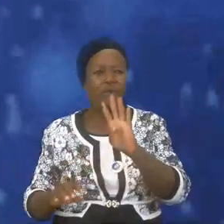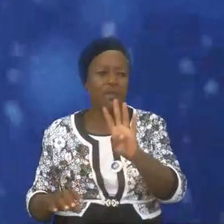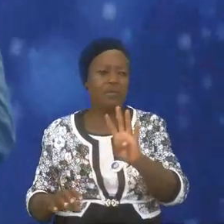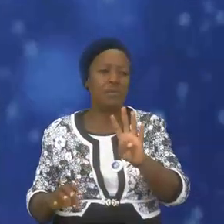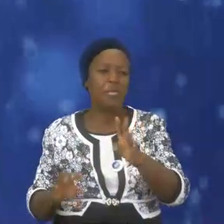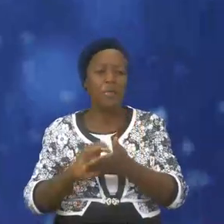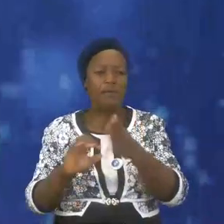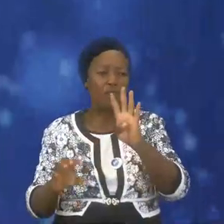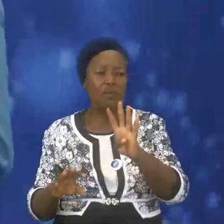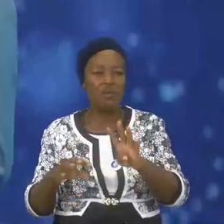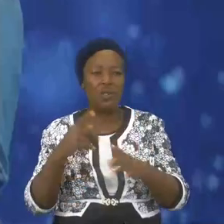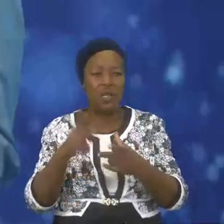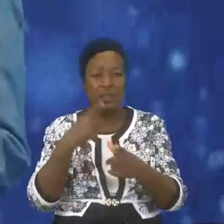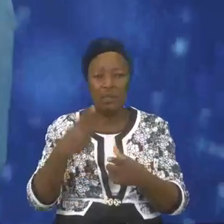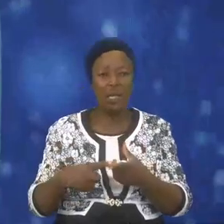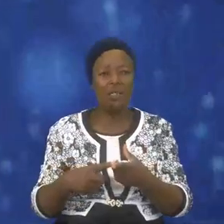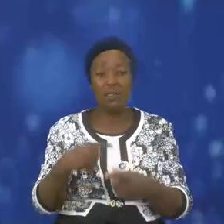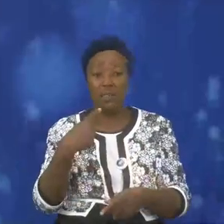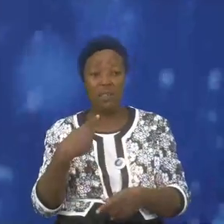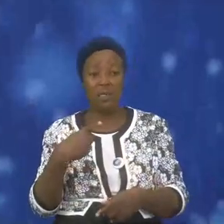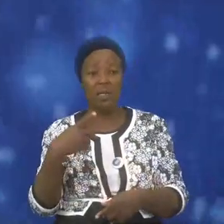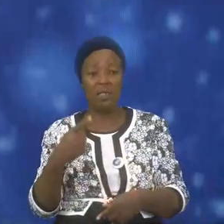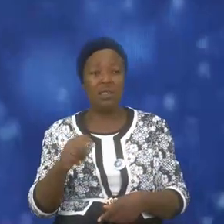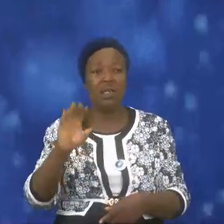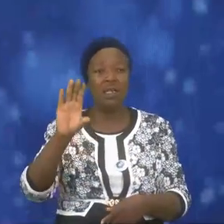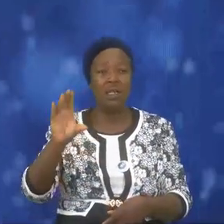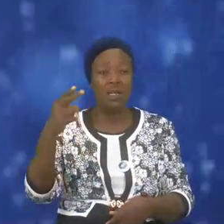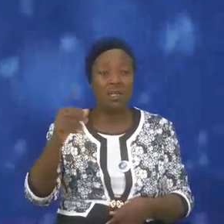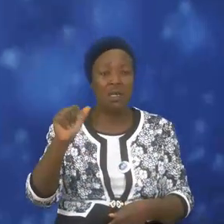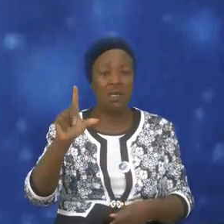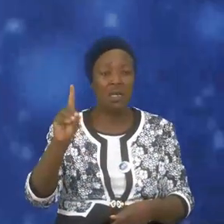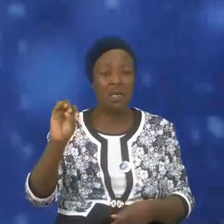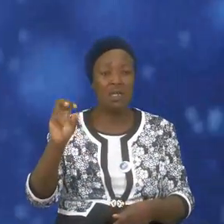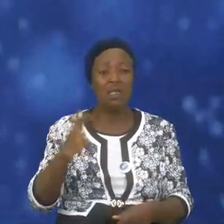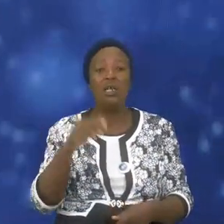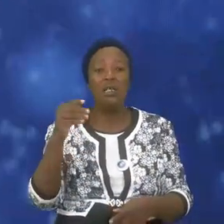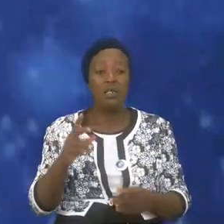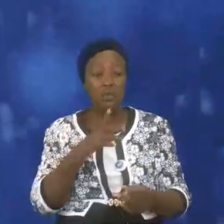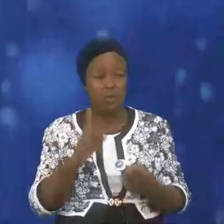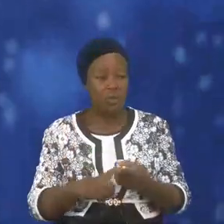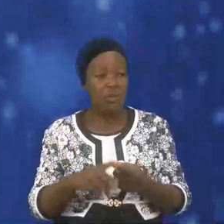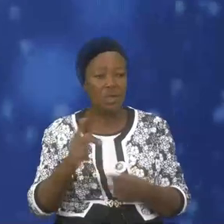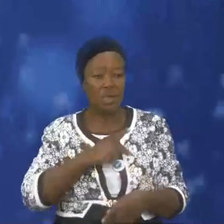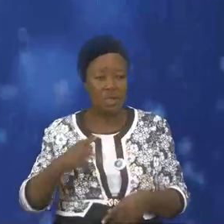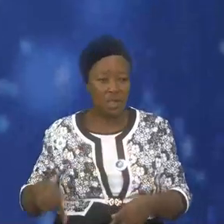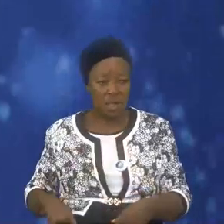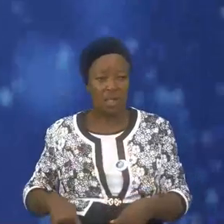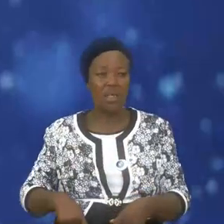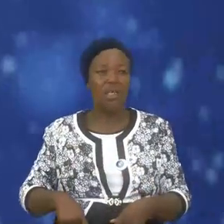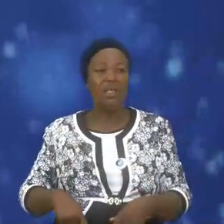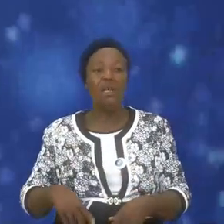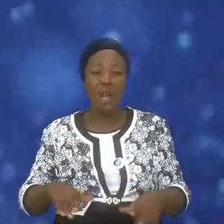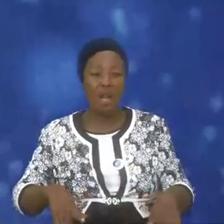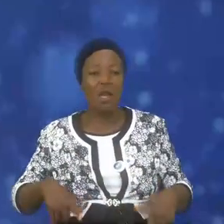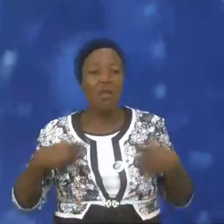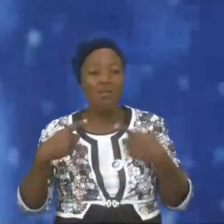Et dans le verset 4, le verset 3, le roi leur dit, « J'ai eu un songe, mon esprit est agité, et je voudrais connaître ce songe. » Verset 4, les